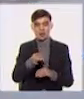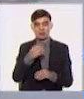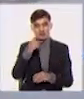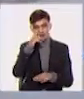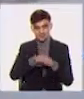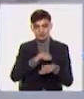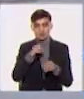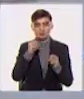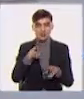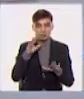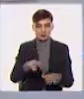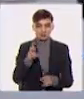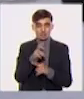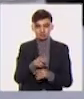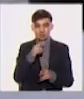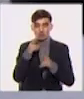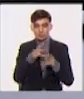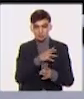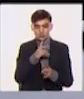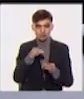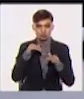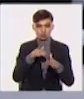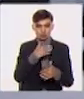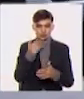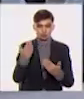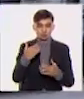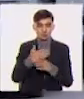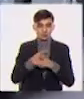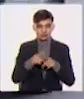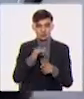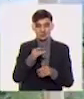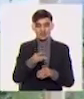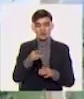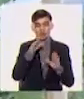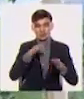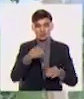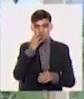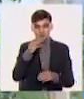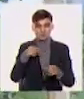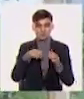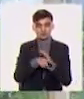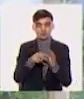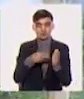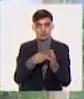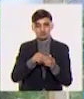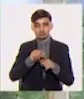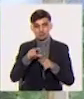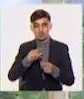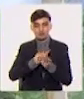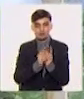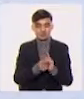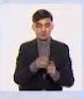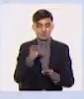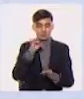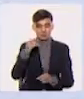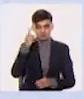де тиісті мекемелерге шағымдансақта ешбір нәтиже шықпады дейді. Ауданның жылу беруші ұжымы да бағаның өзгеретінін